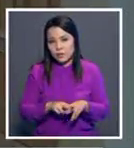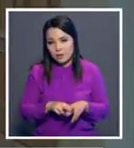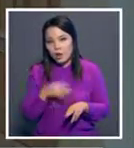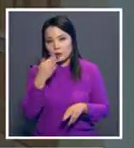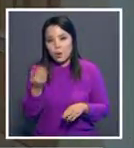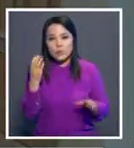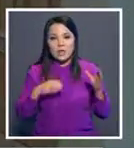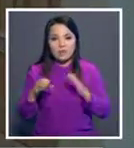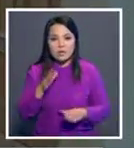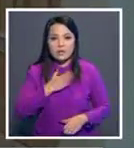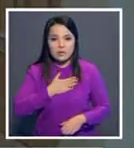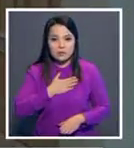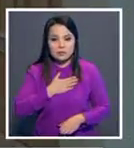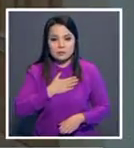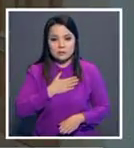ұлттық